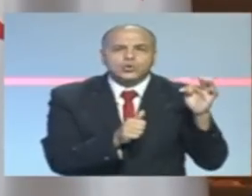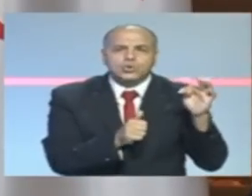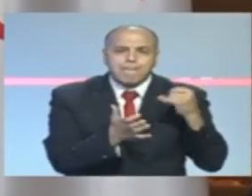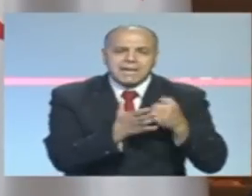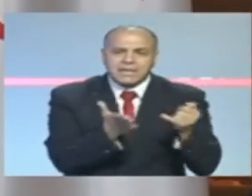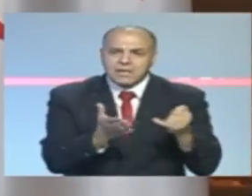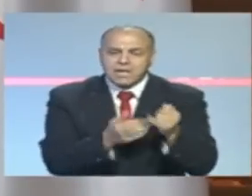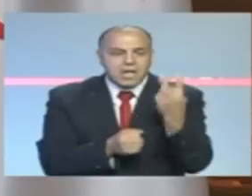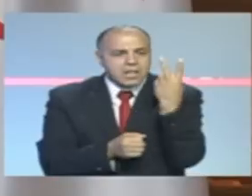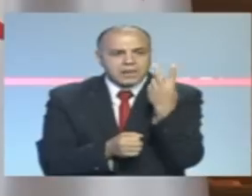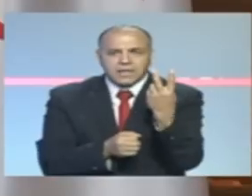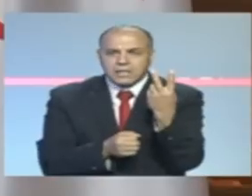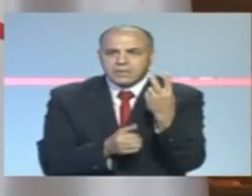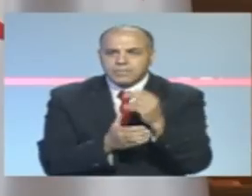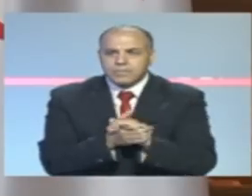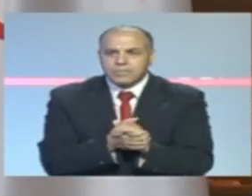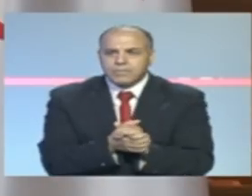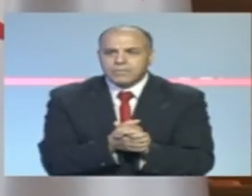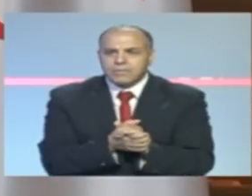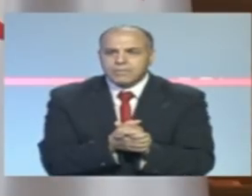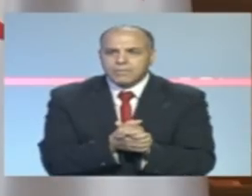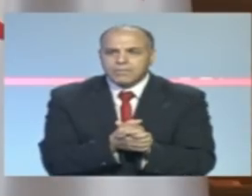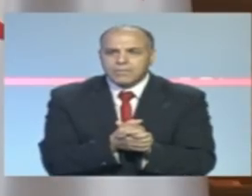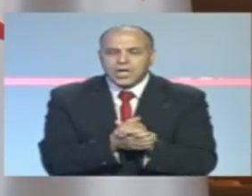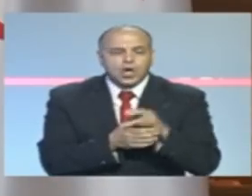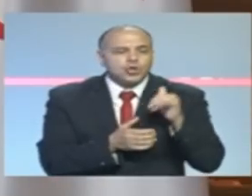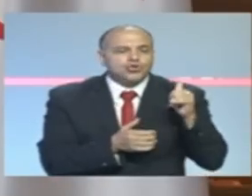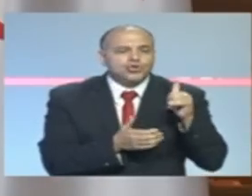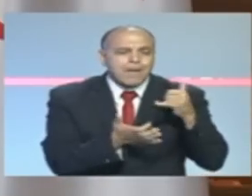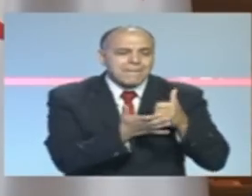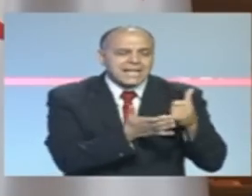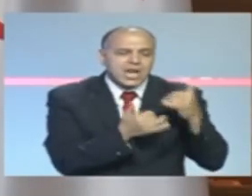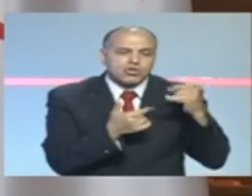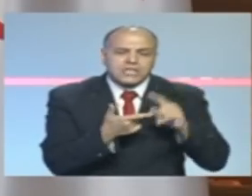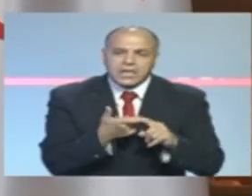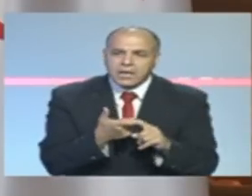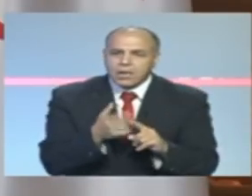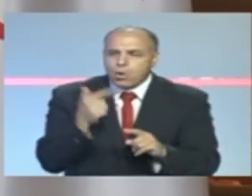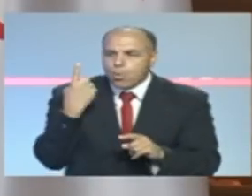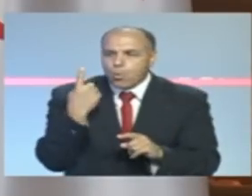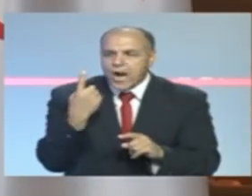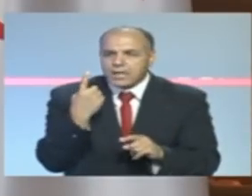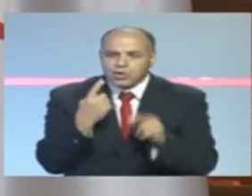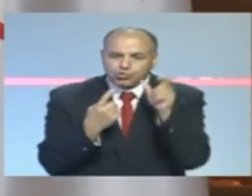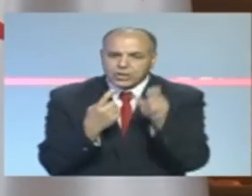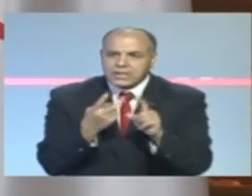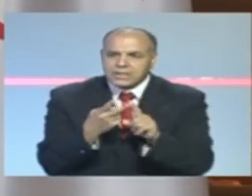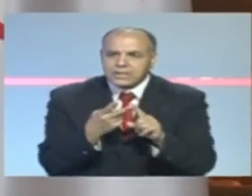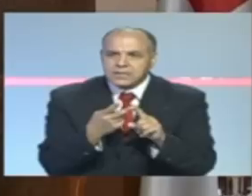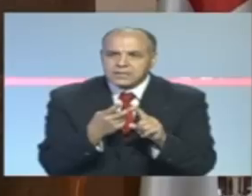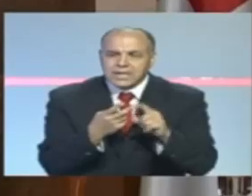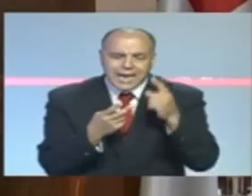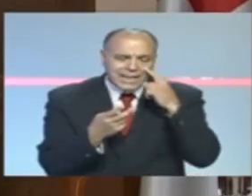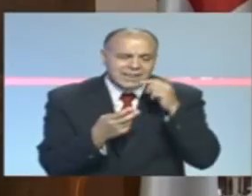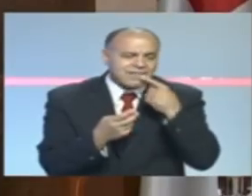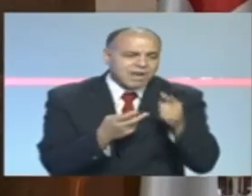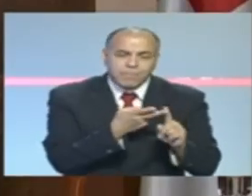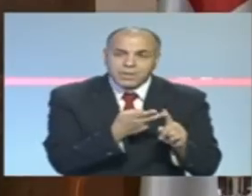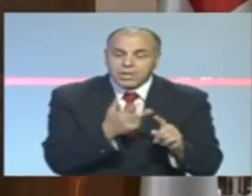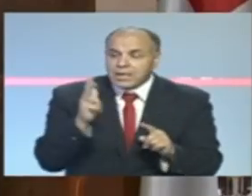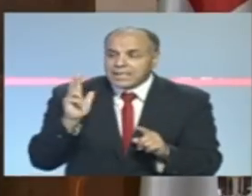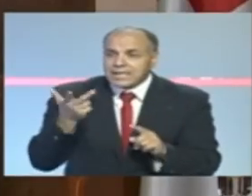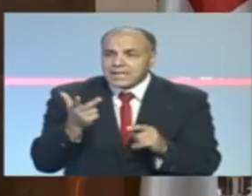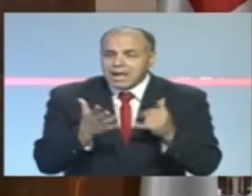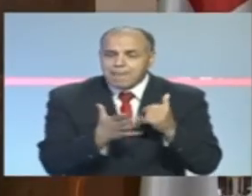اثنين في واحد في عندنا ثلاثه